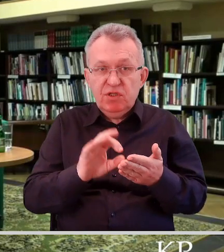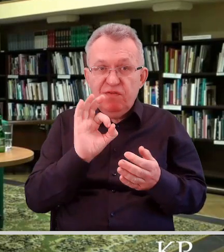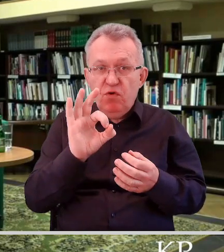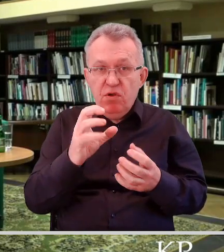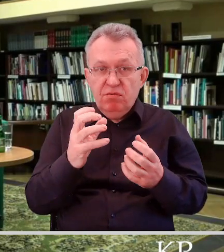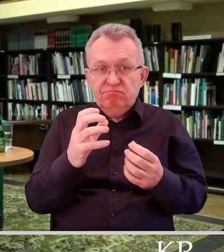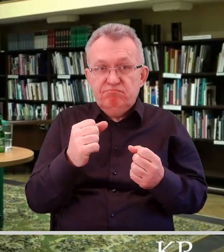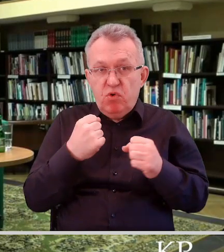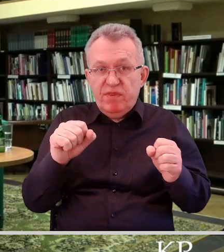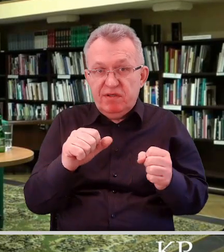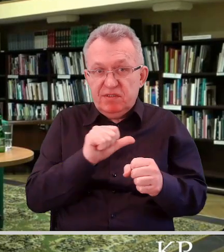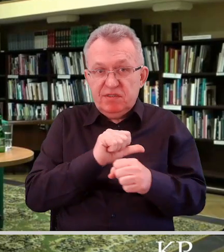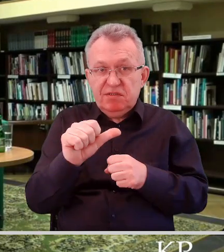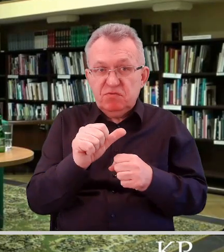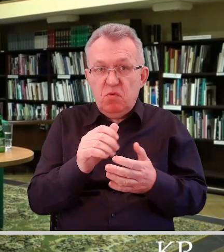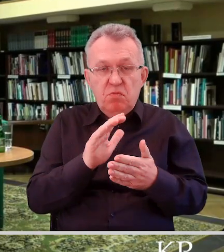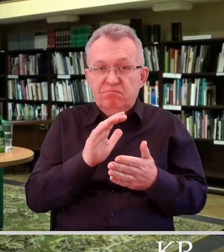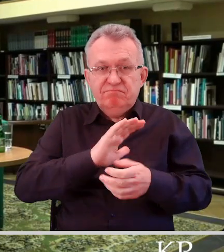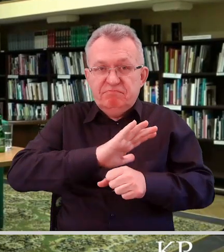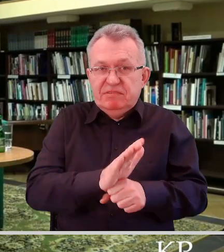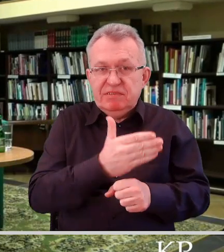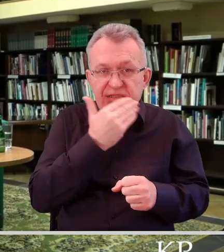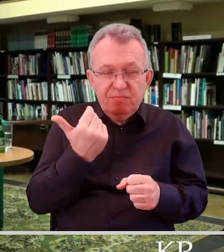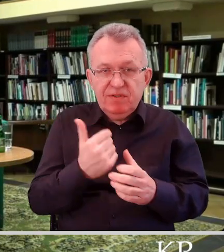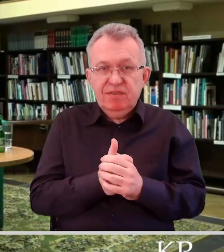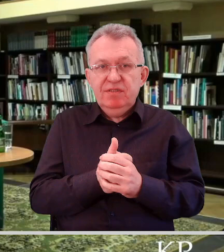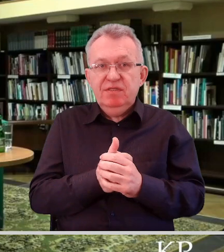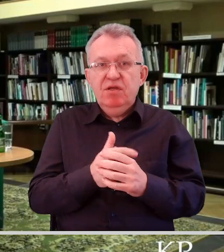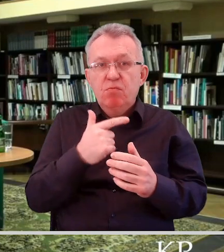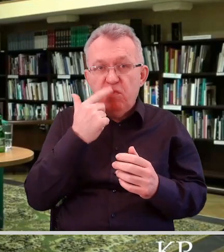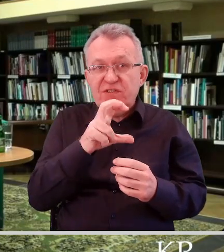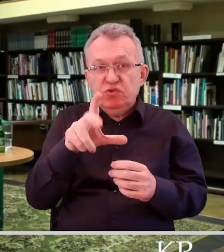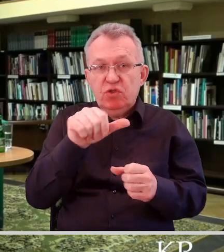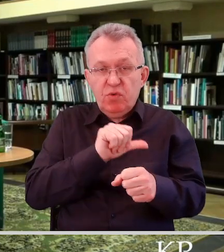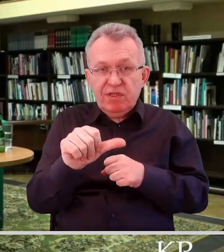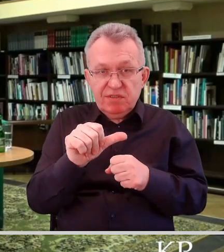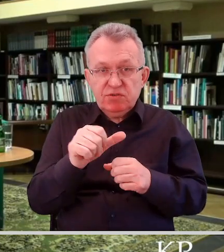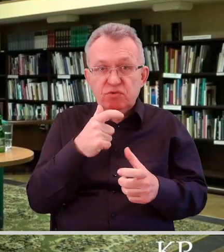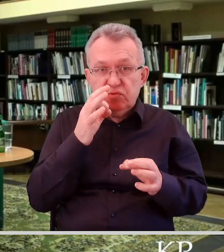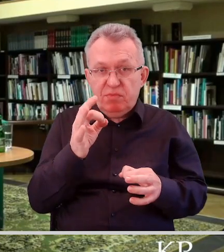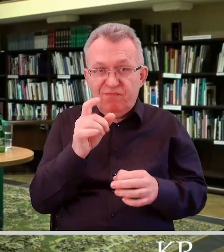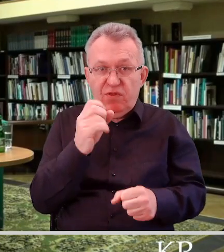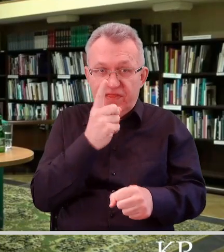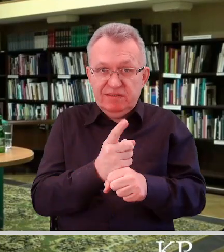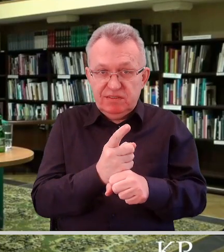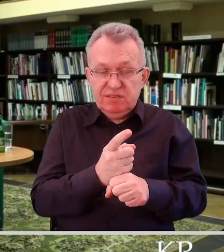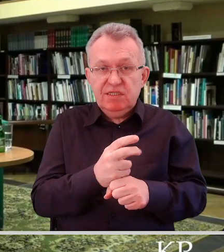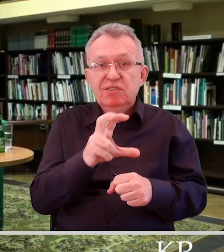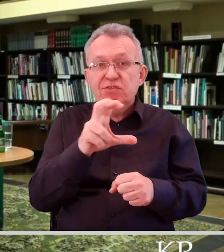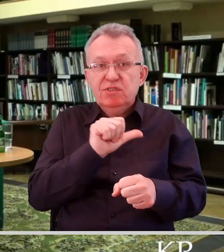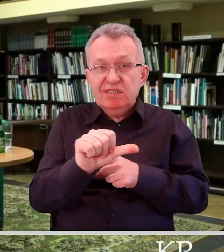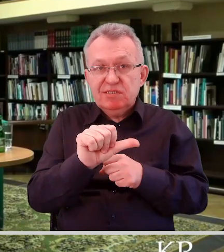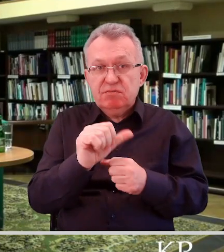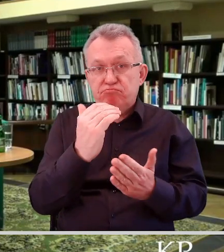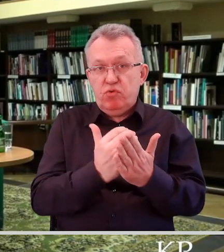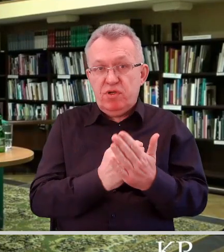już raczej nie są biernymi ofiarami. I powiedz, czy to jest świadoma decyzja, czy to jest taki